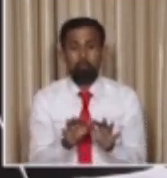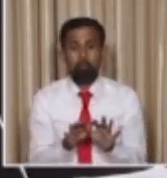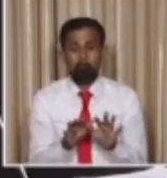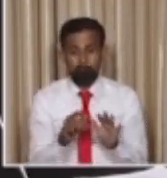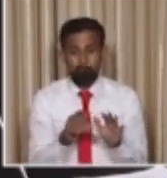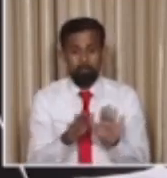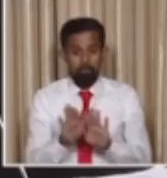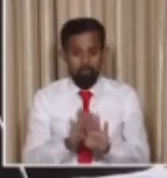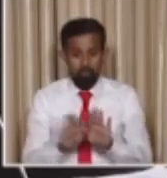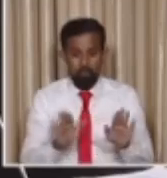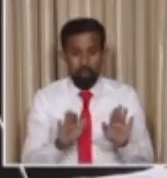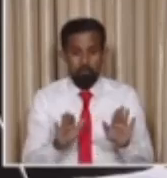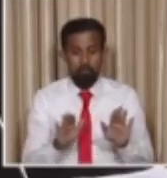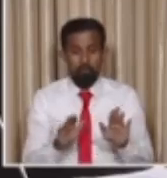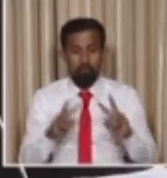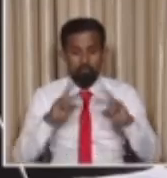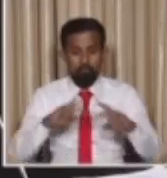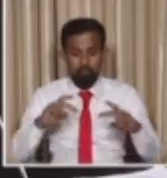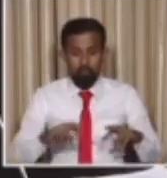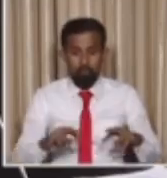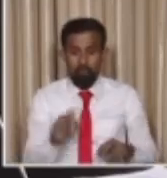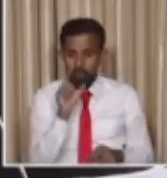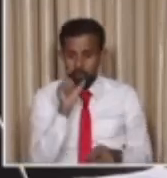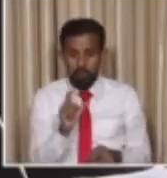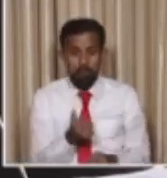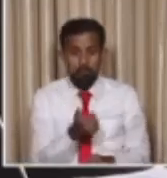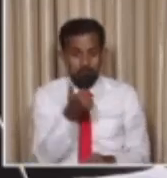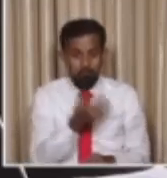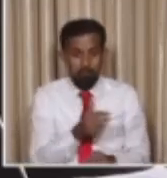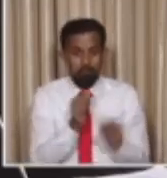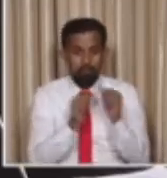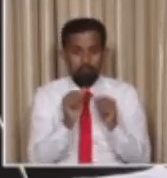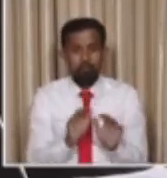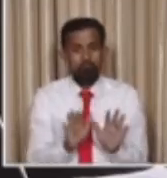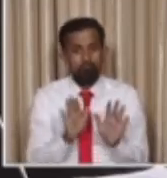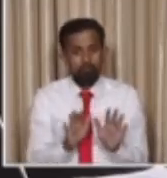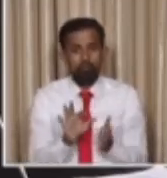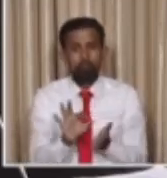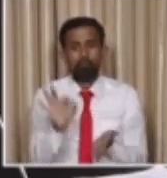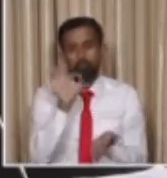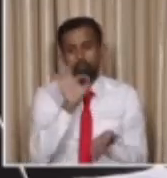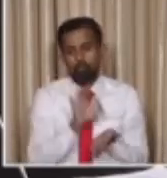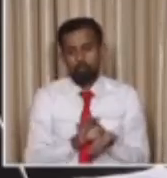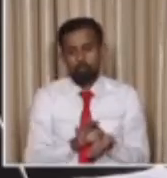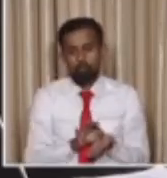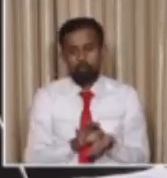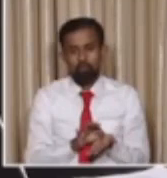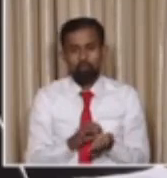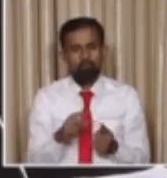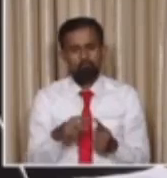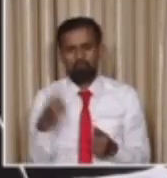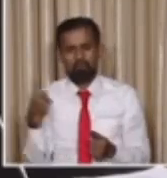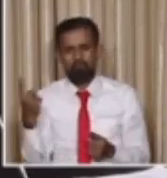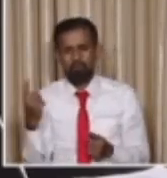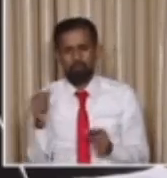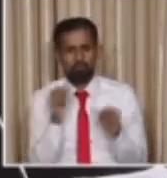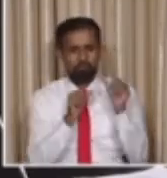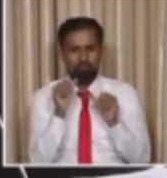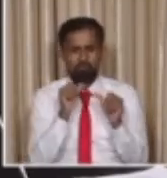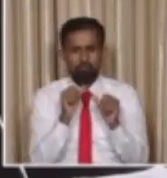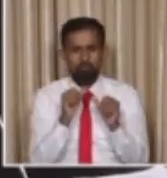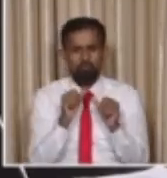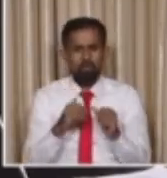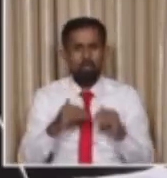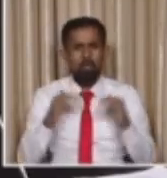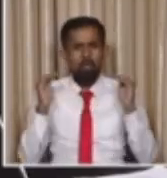එකක් කලබනා කරන විගණනයක් කරලා අවශ්‍යම ඖෂධ තොගය අපි තෝරා ගත යුතු වෙනවා. ඒ වගේම වෙනත් ඖෂධ එනවා නම් ඒක